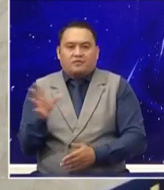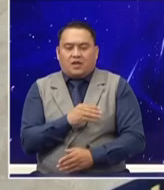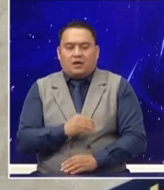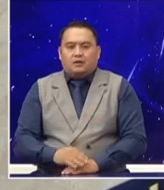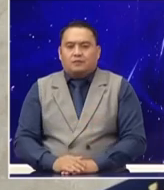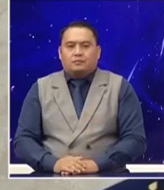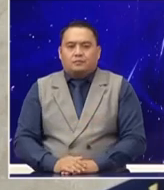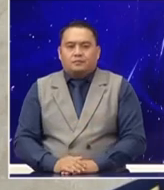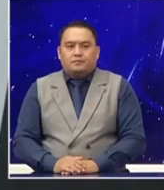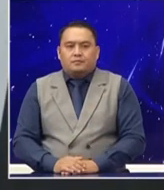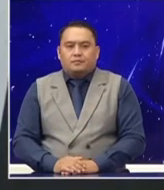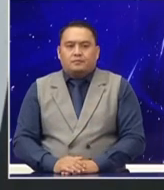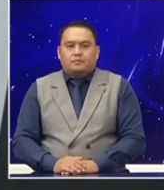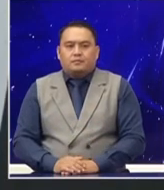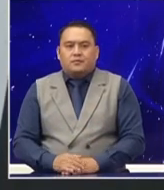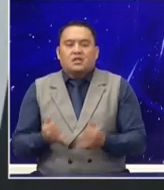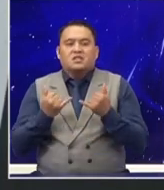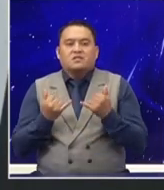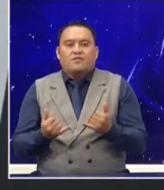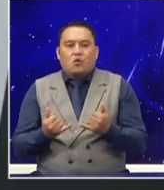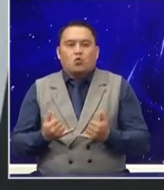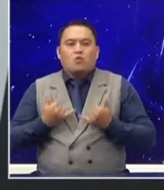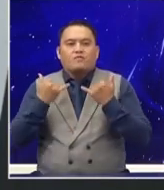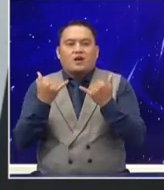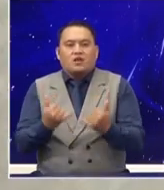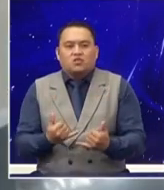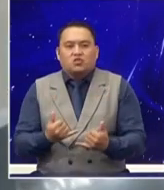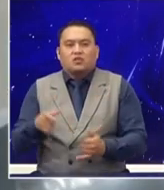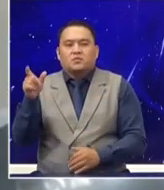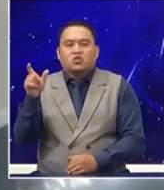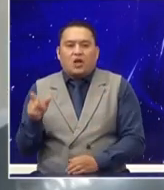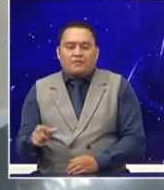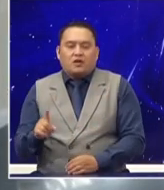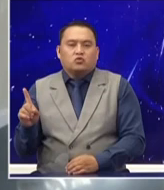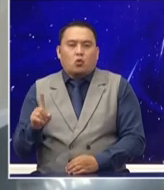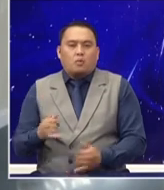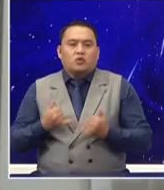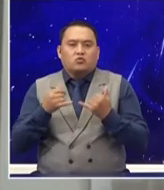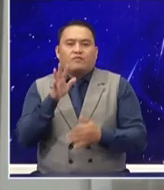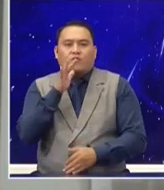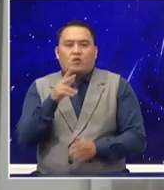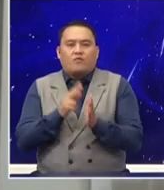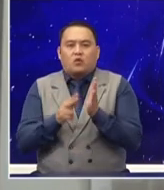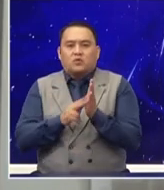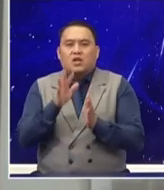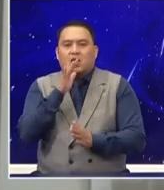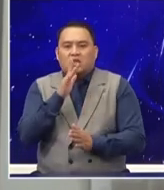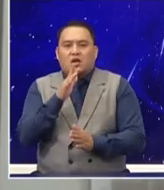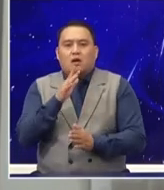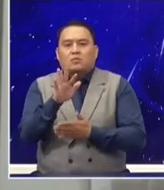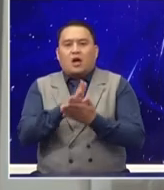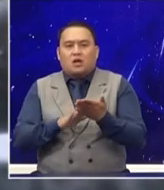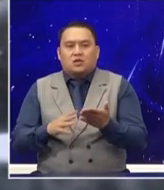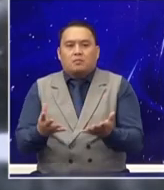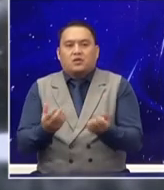подражания. Сегодня Едыген Жунысбеков уважаемый в стране аксакал. Несмотря на почетный возраст, 80 лет, он все еще